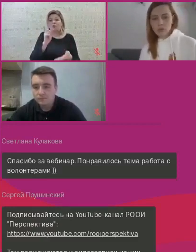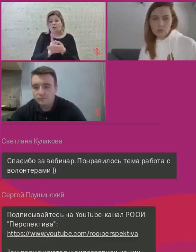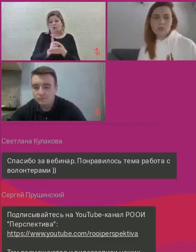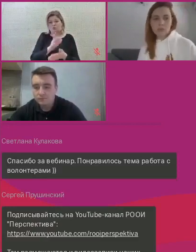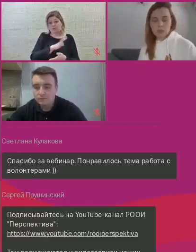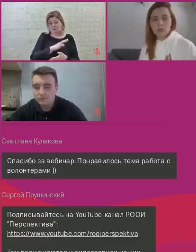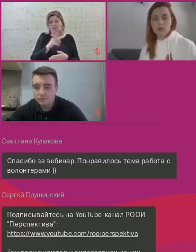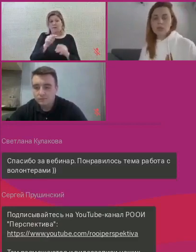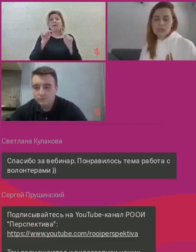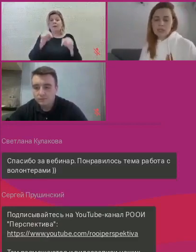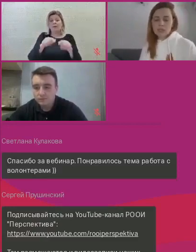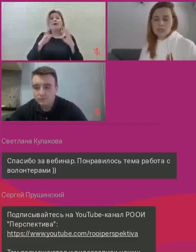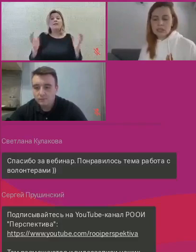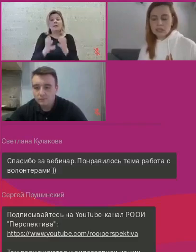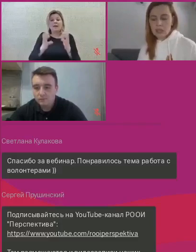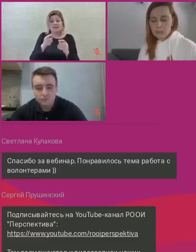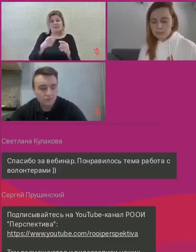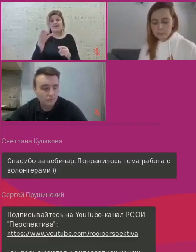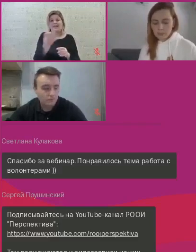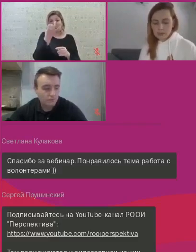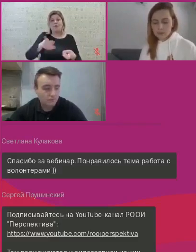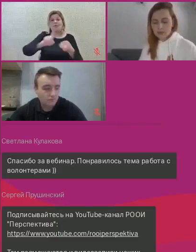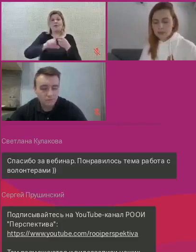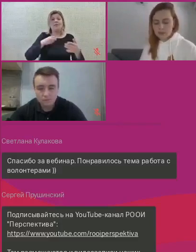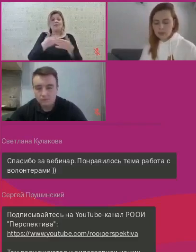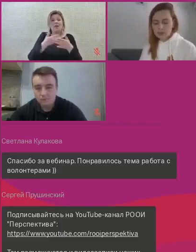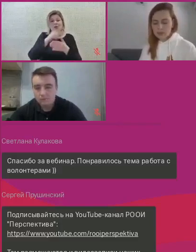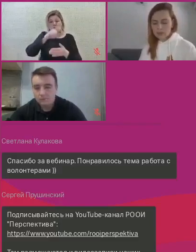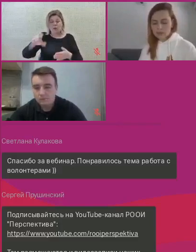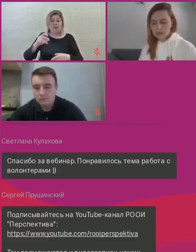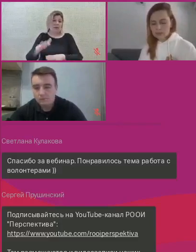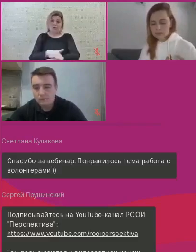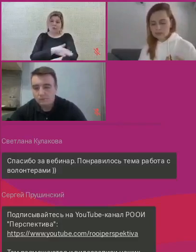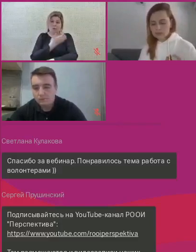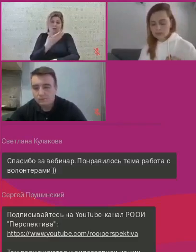история, ну, надолго. У нас есть свой выработанный,